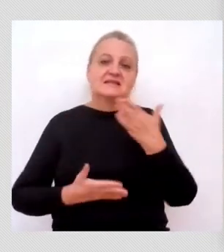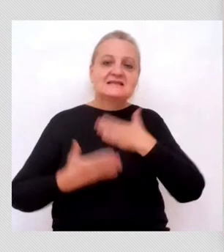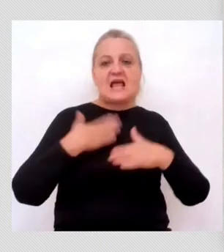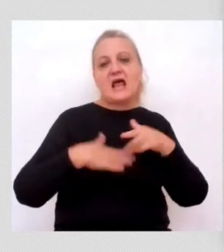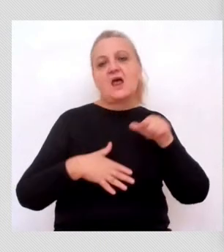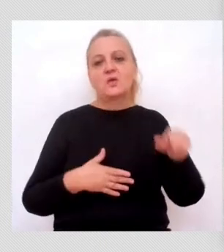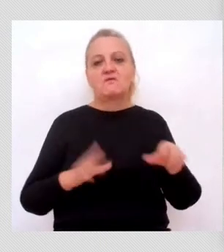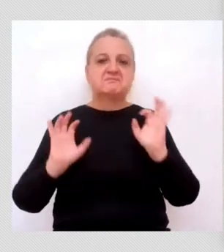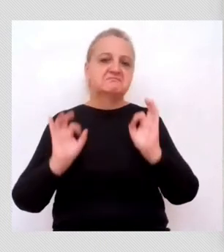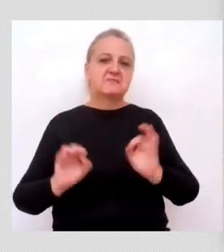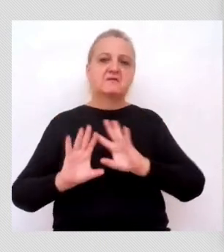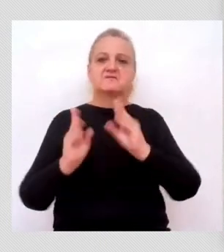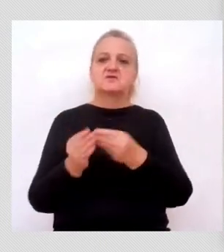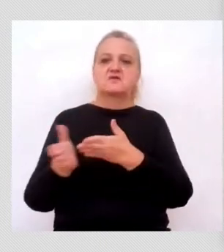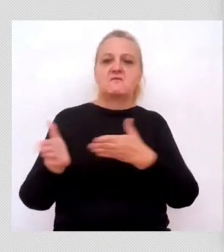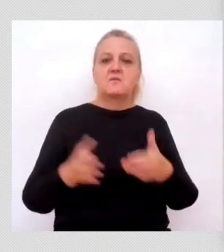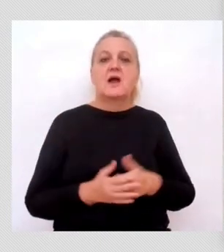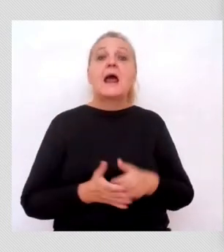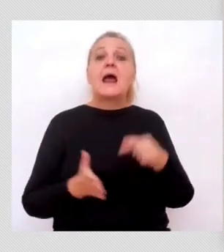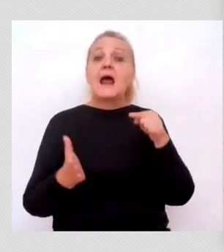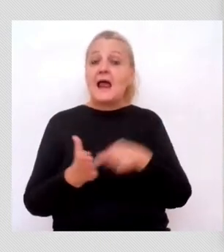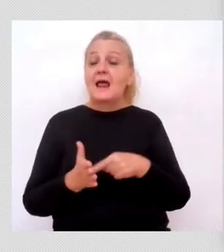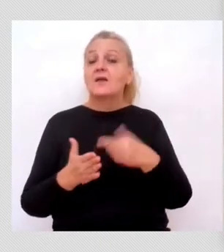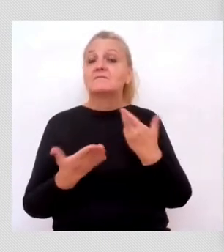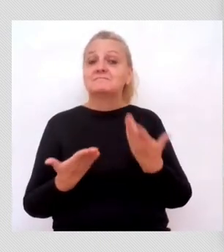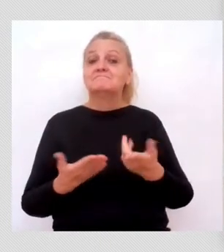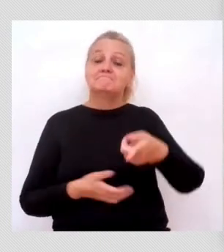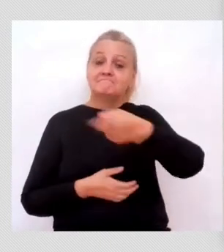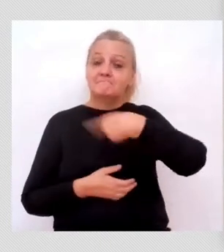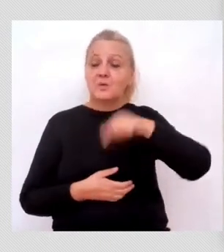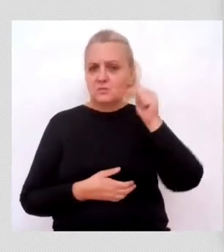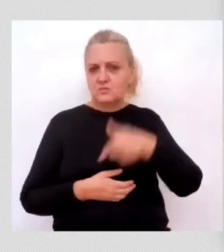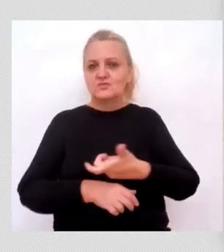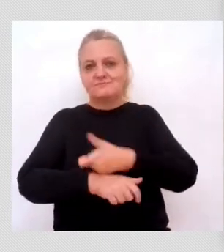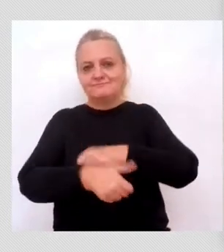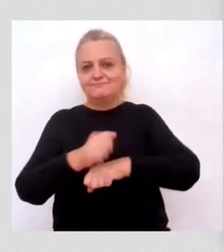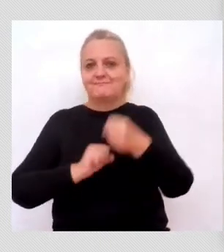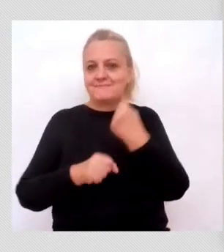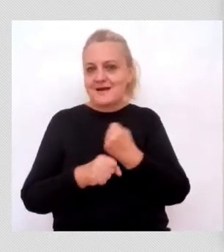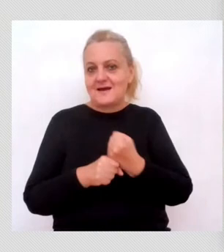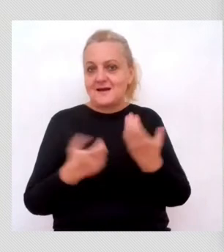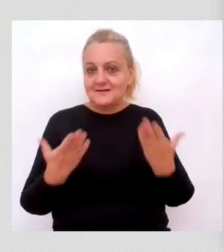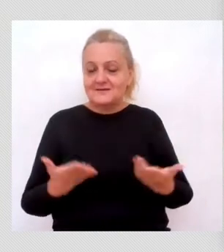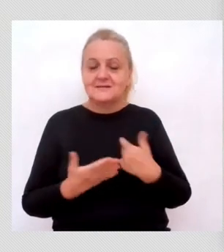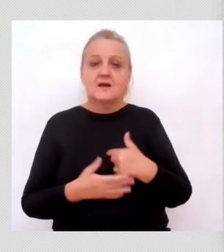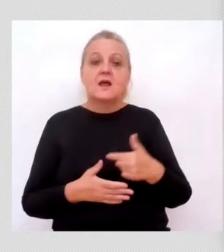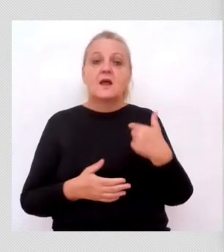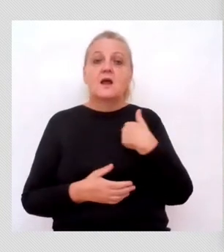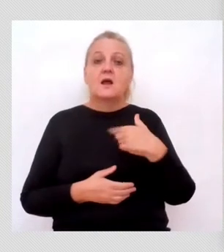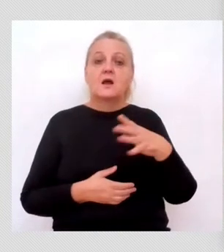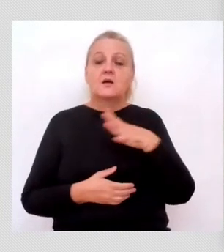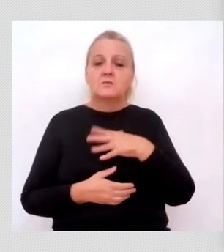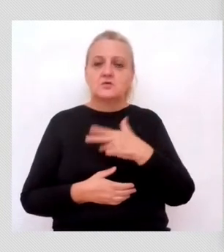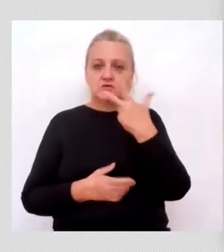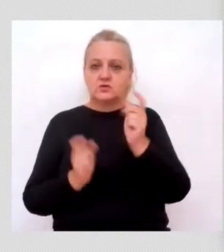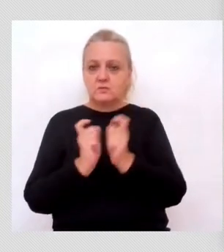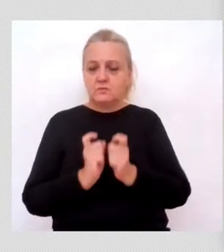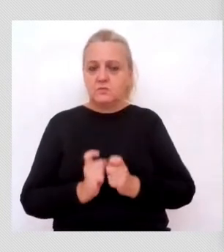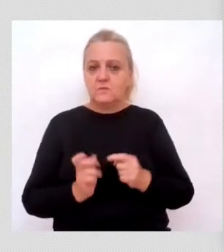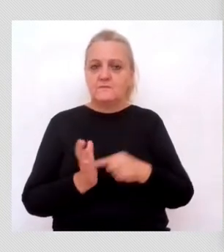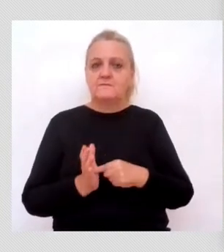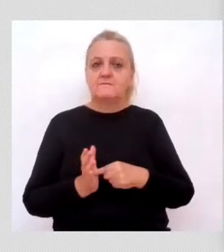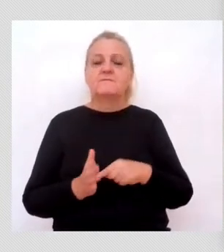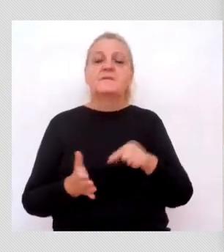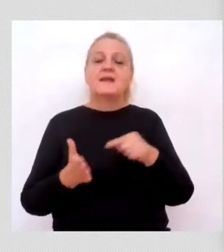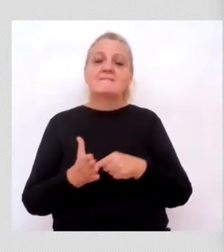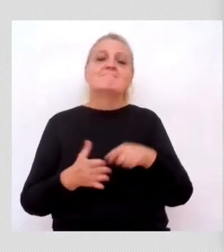powodu, ale wobec tego my musimy się wziąć do pracy. Ja mam, podzieliłam to na takie trzy punkty: monitoring, nękanie i